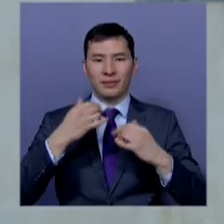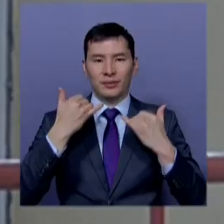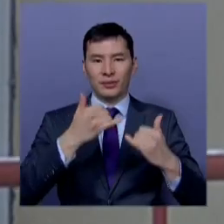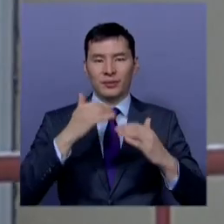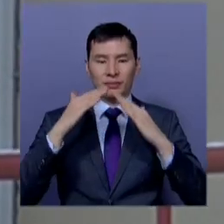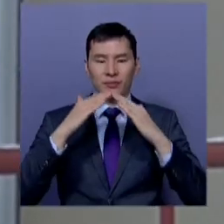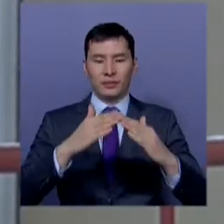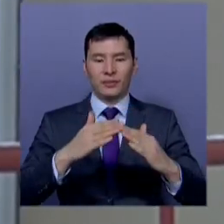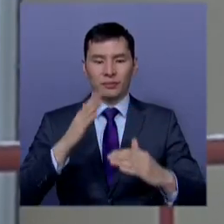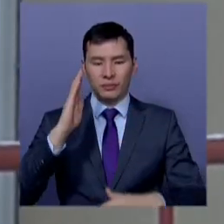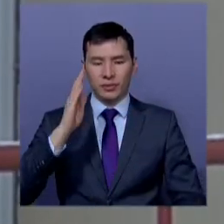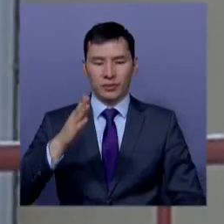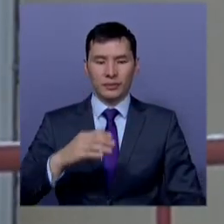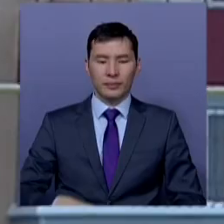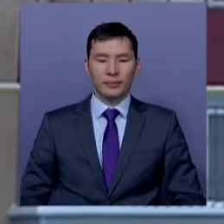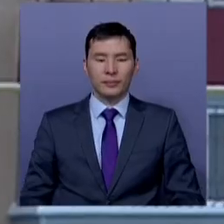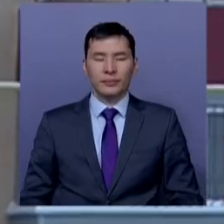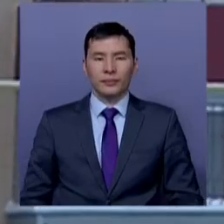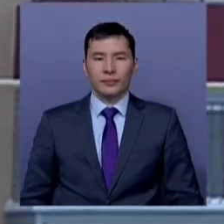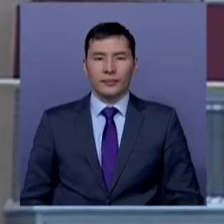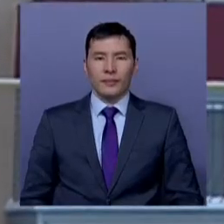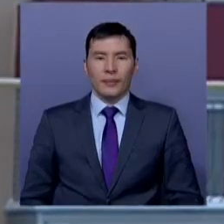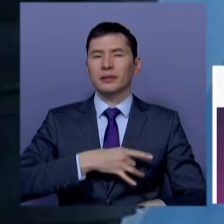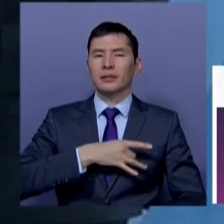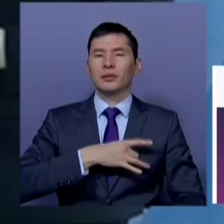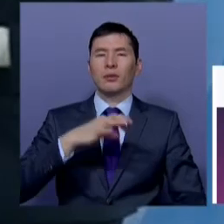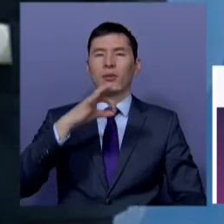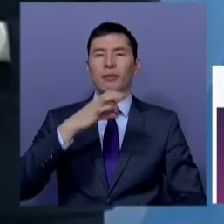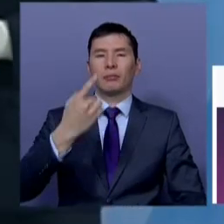3810 отбасына баспанамен қамту жоспарланып отыр.